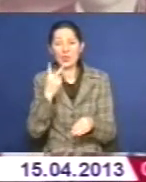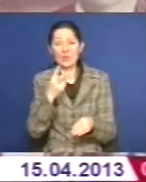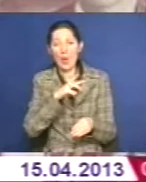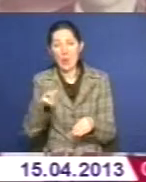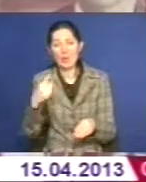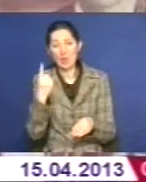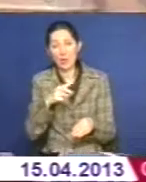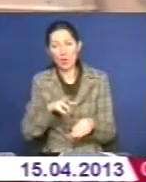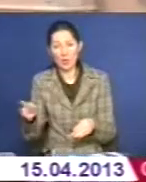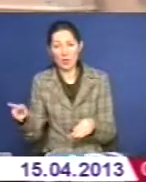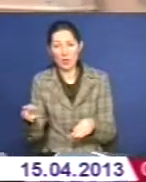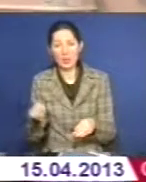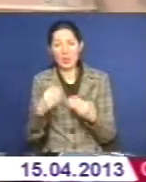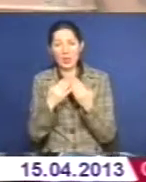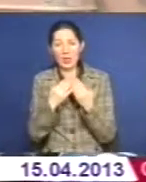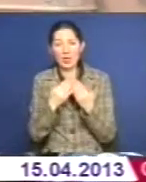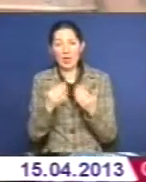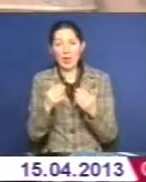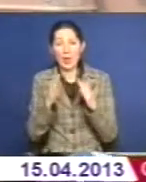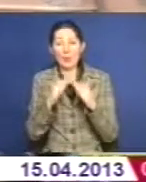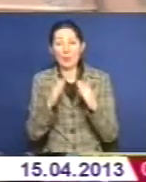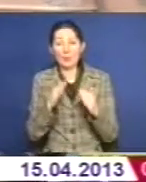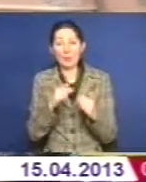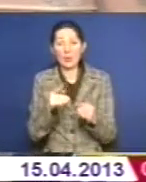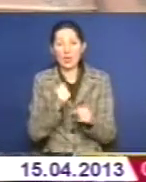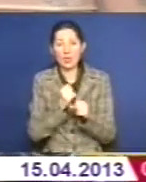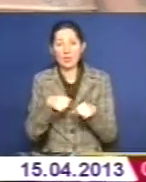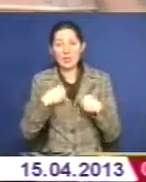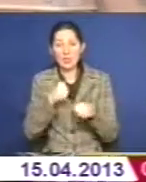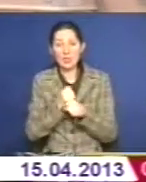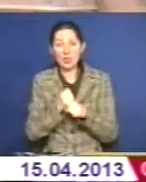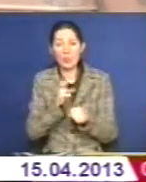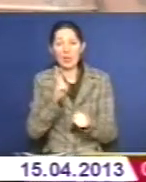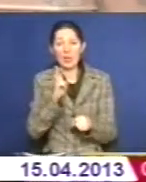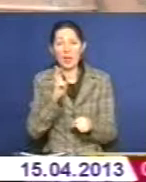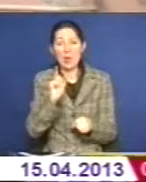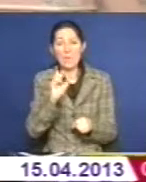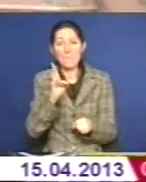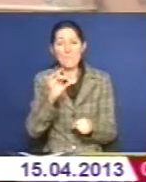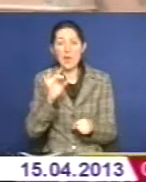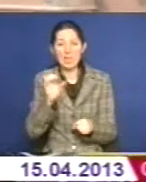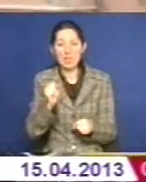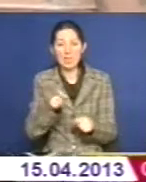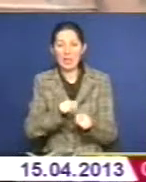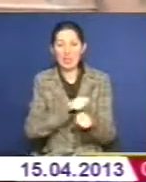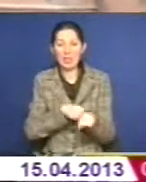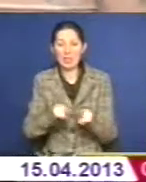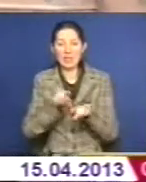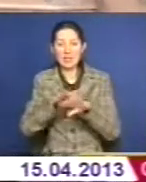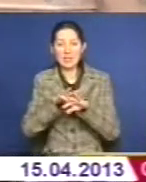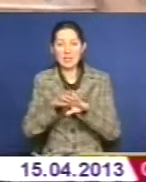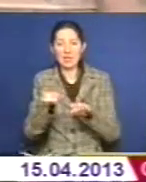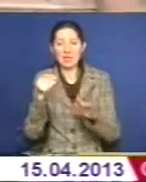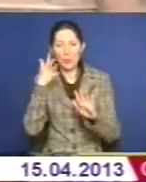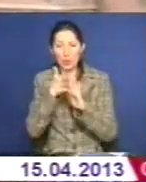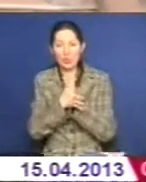не темно, тому що ми старалися робити його на банерній тканині, такій сітці. Вона просвічується, там приміщення в